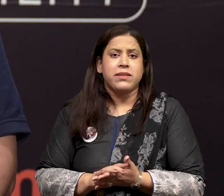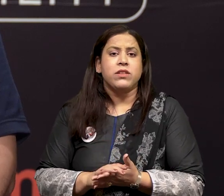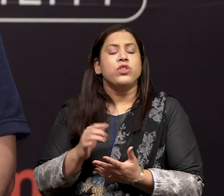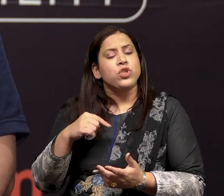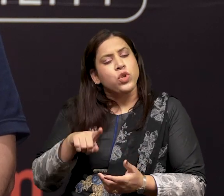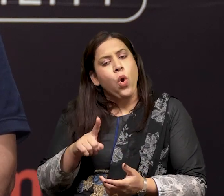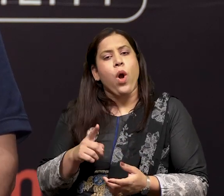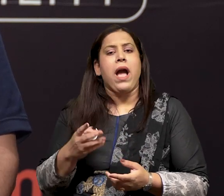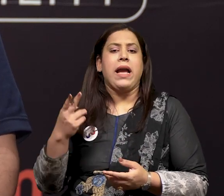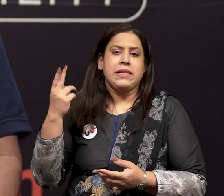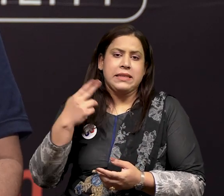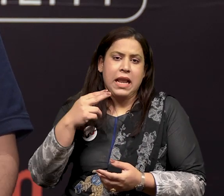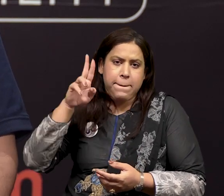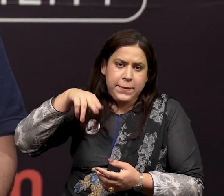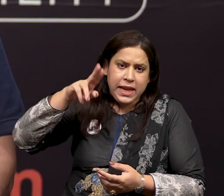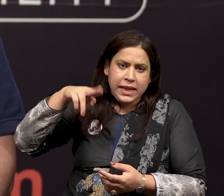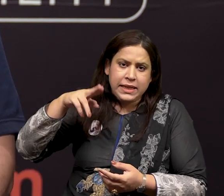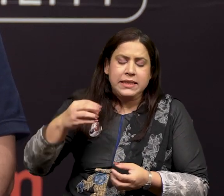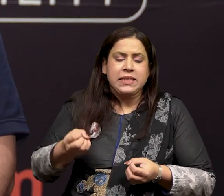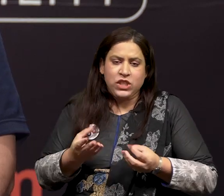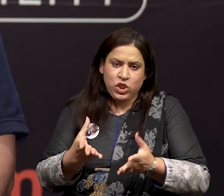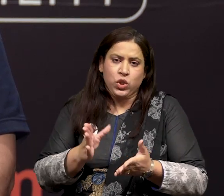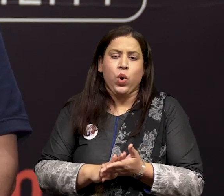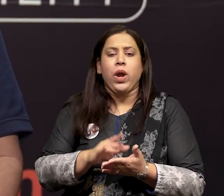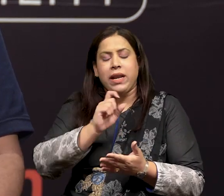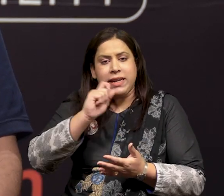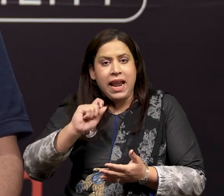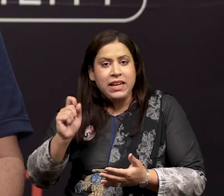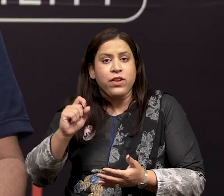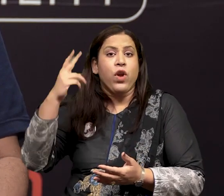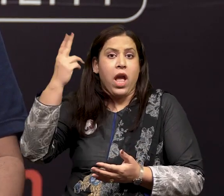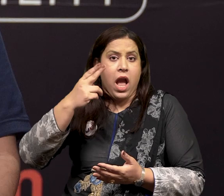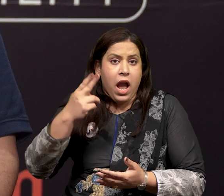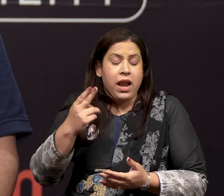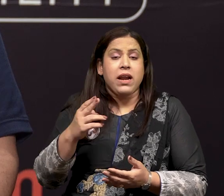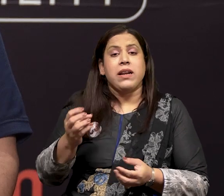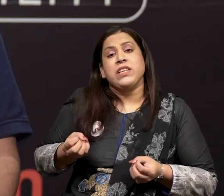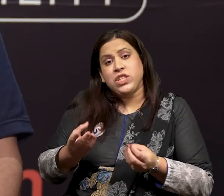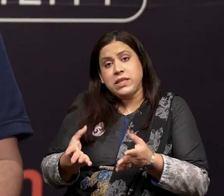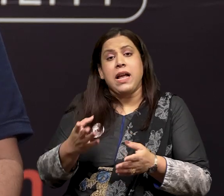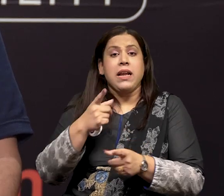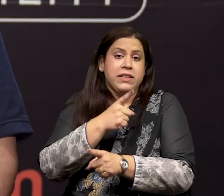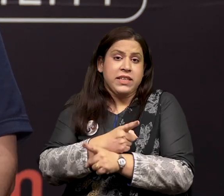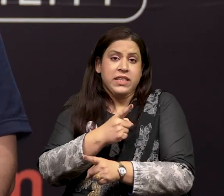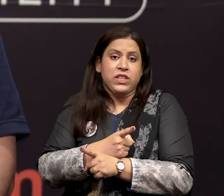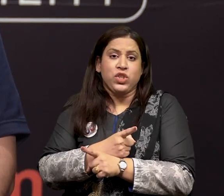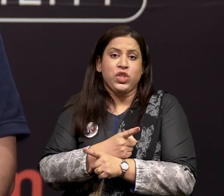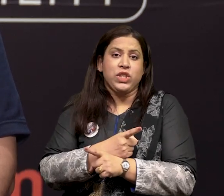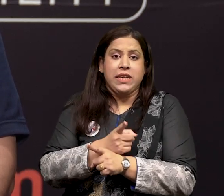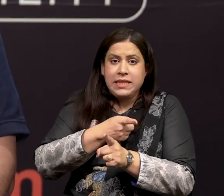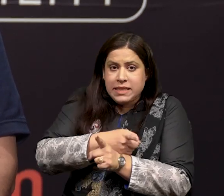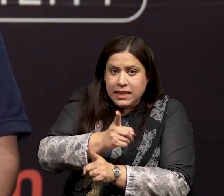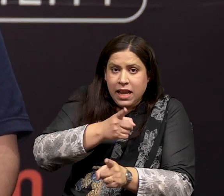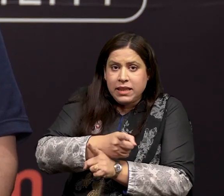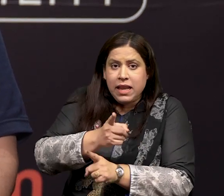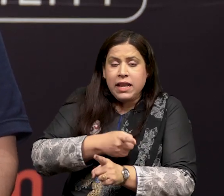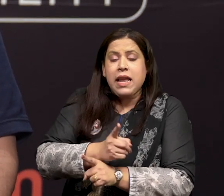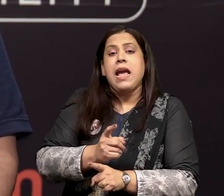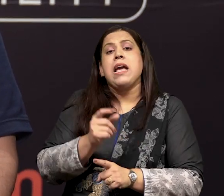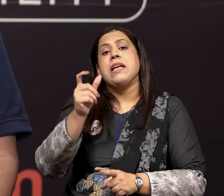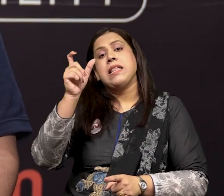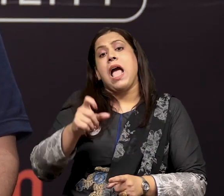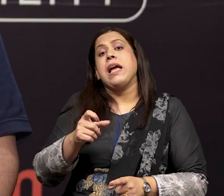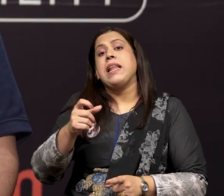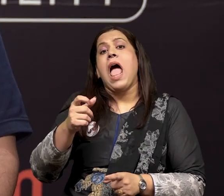thinking person, as a creative individual, I find all these things are so interconnected. एंड